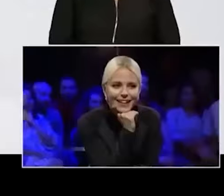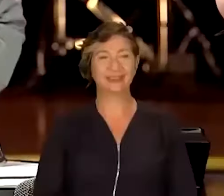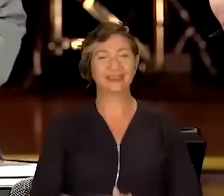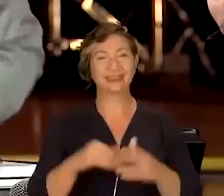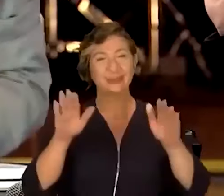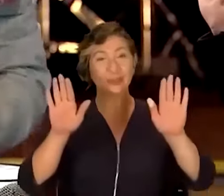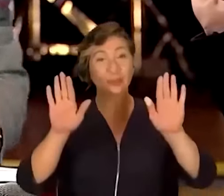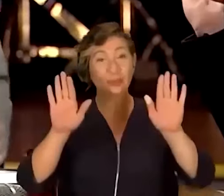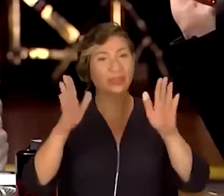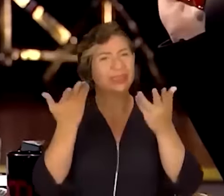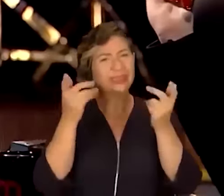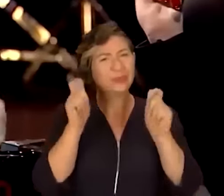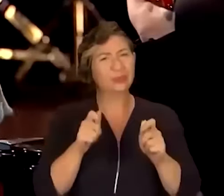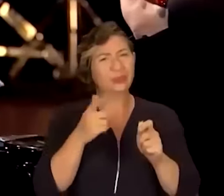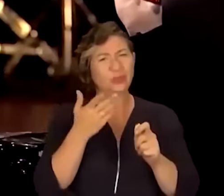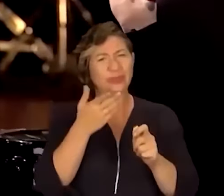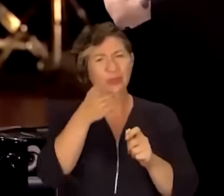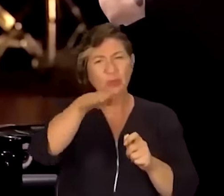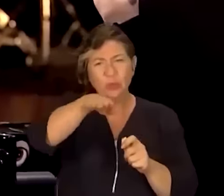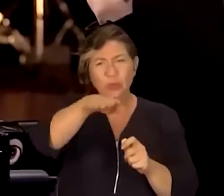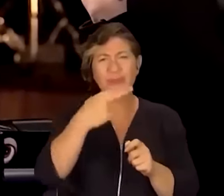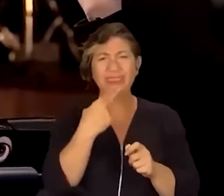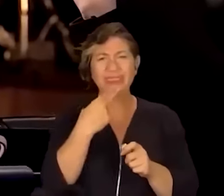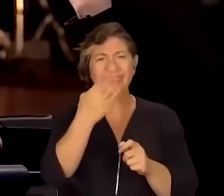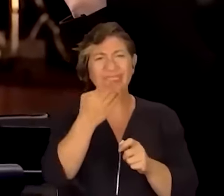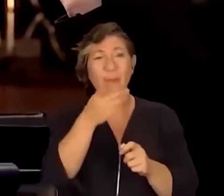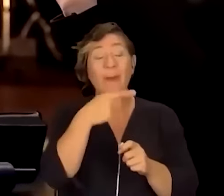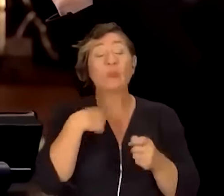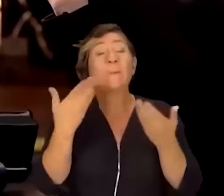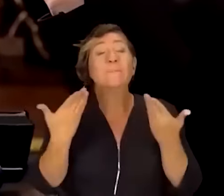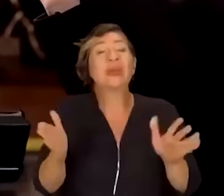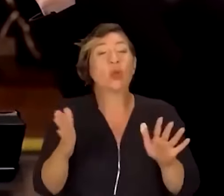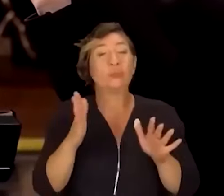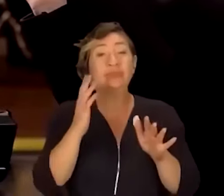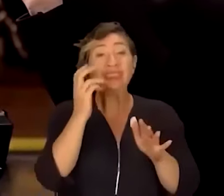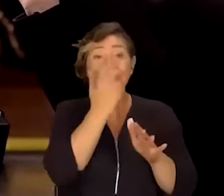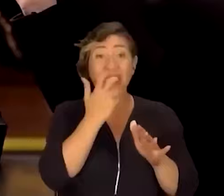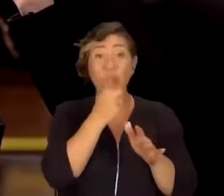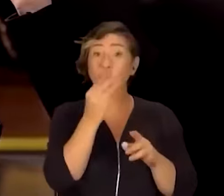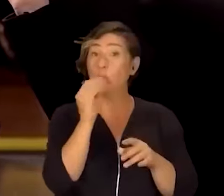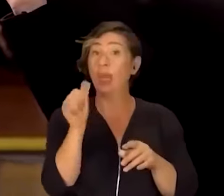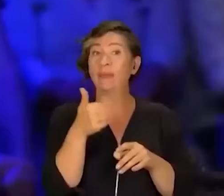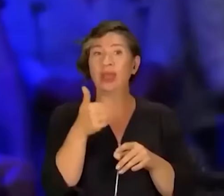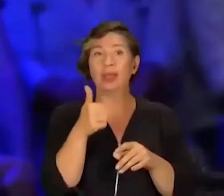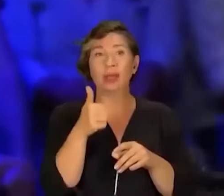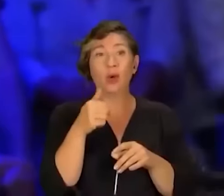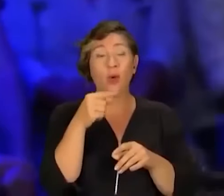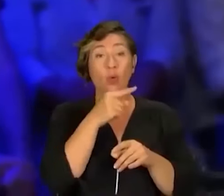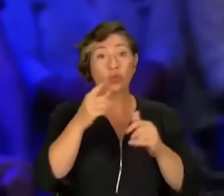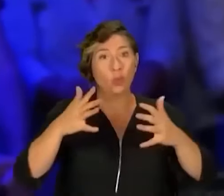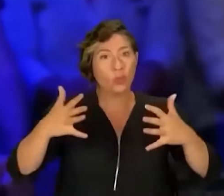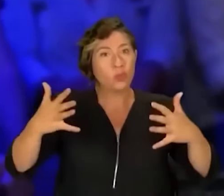görelim dur nasıl yapıyorsun ya şimdi sen küçücük bir kızsın işte bak bu ben buna bayılıyorum bu sanatçılarda çok önemli bir şey yani